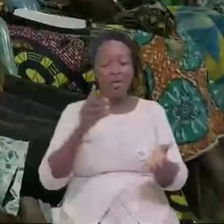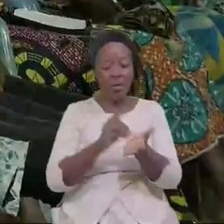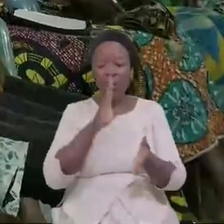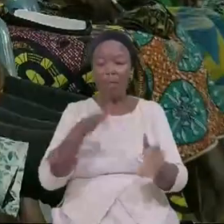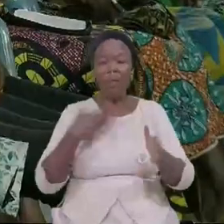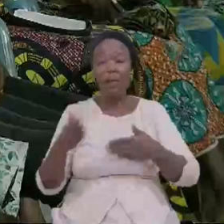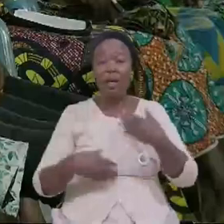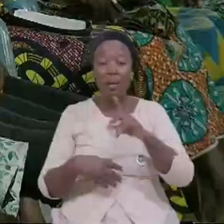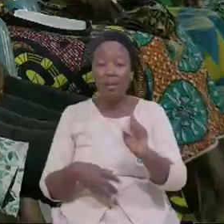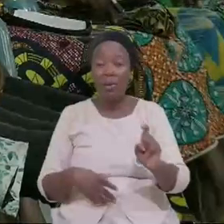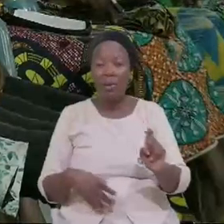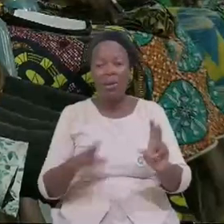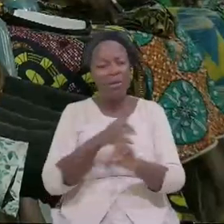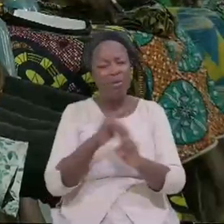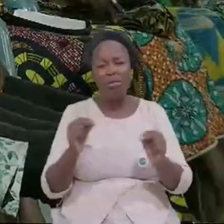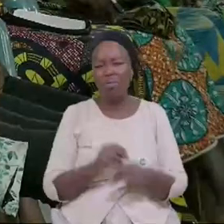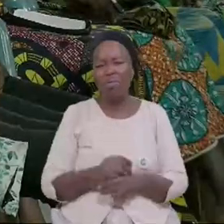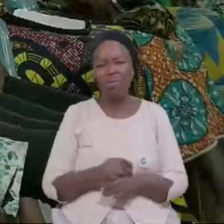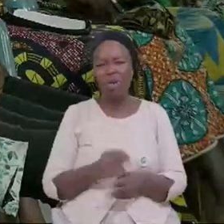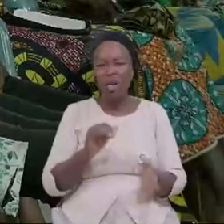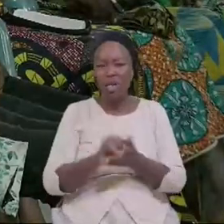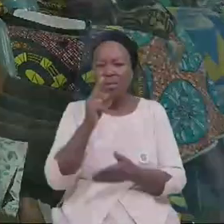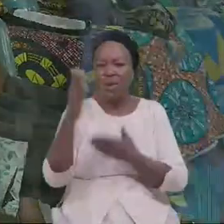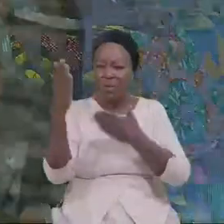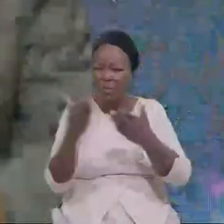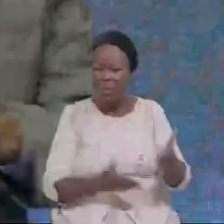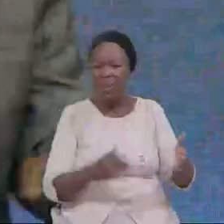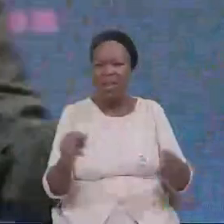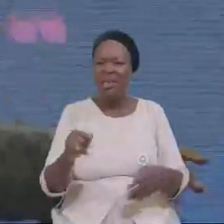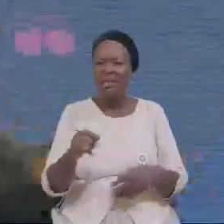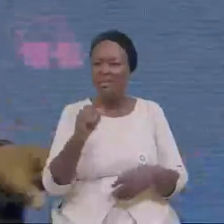Non! Que tu amènes une concoction de Baba